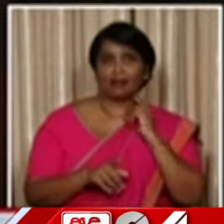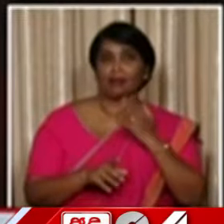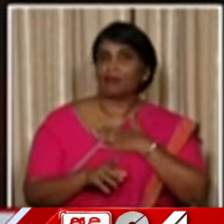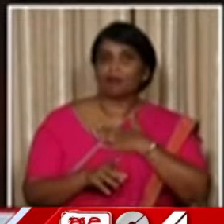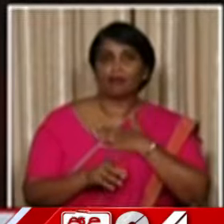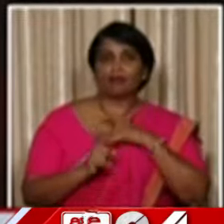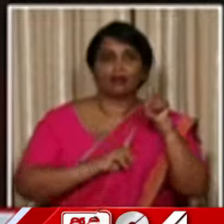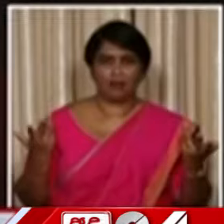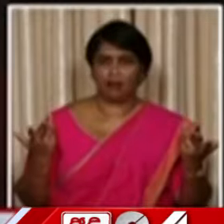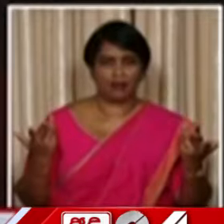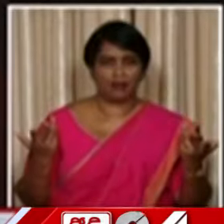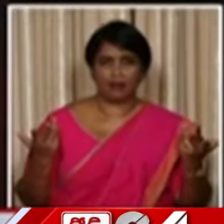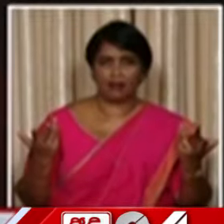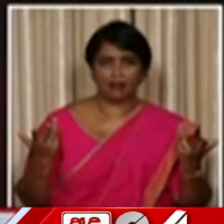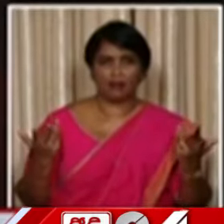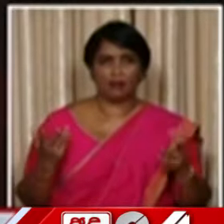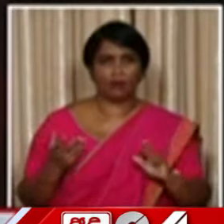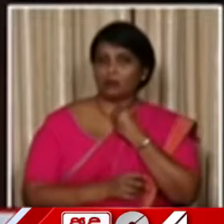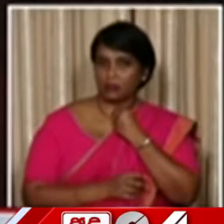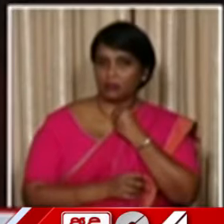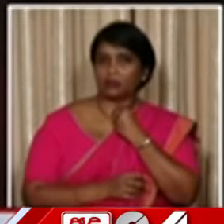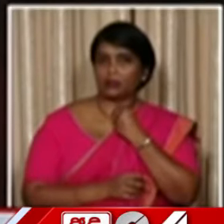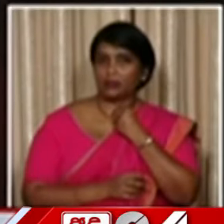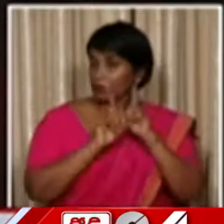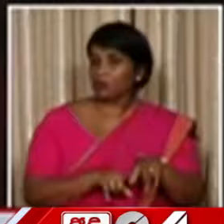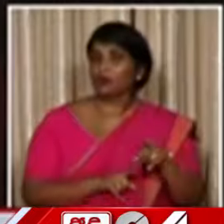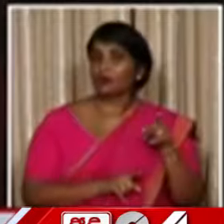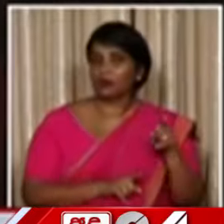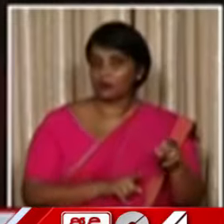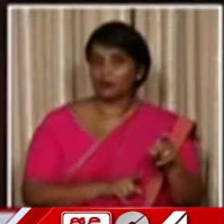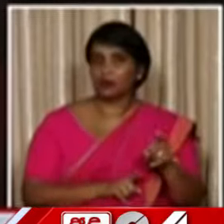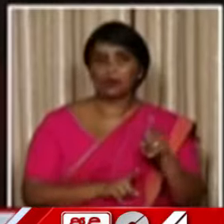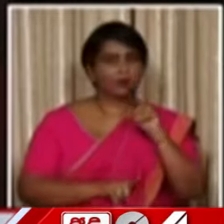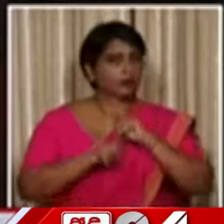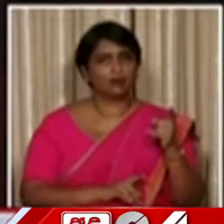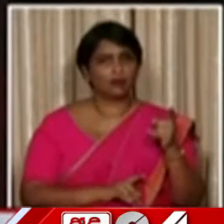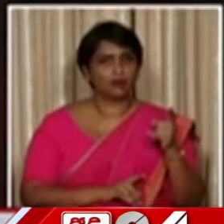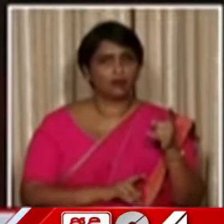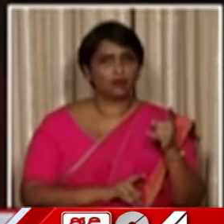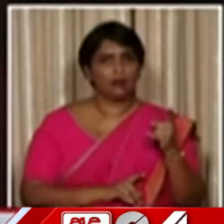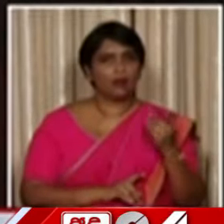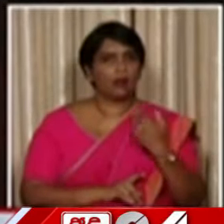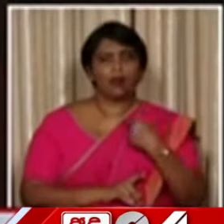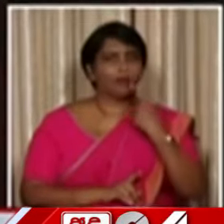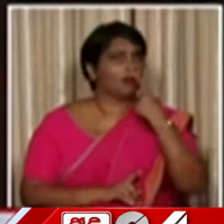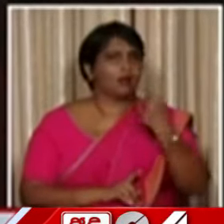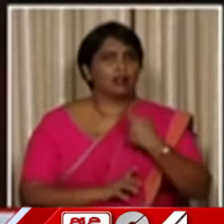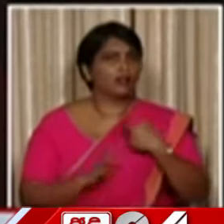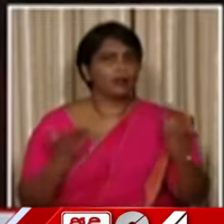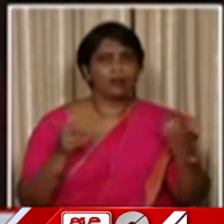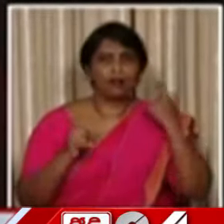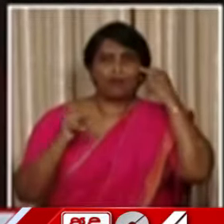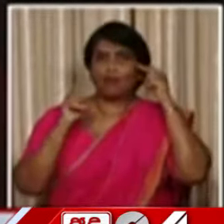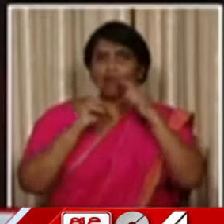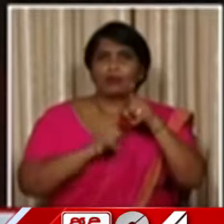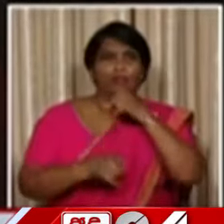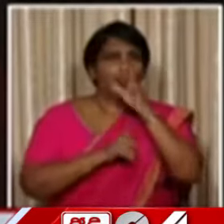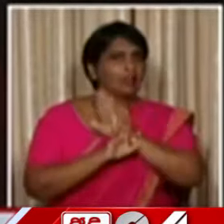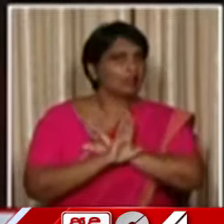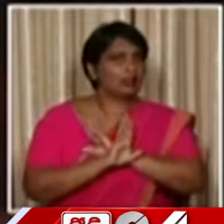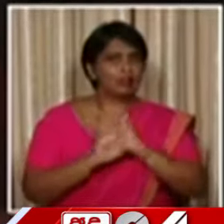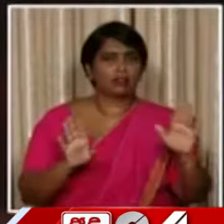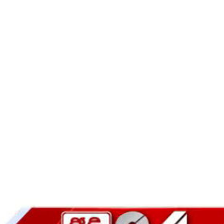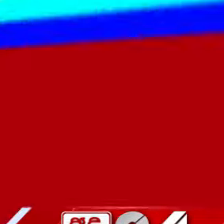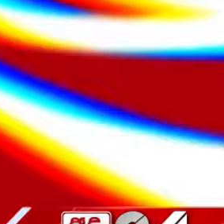එක්කනම් සාකච්ඡා කරලා නැහැ සම්පූර්ණ බොරුවක් එහෙම සාකච්ඡාවකුත් නැහැ අපිට කතා කරලත් නැහැ මේ මාත්‍රිකාව පිළිබඳව කතා